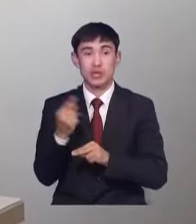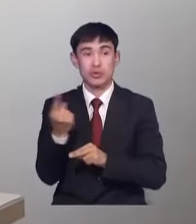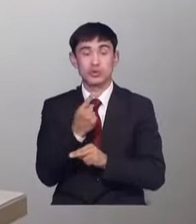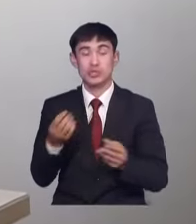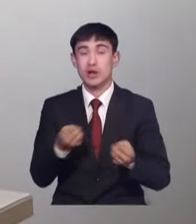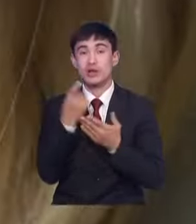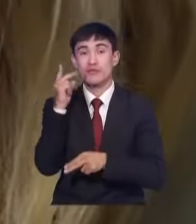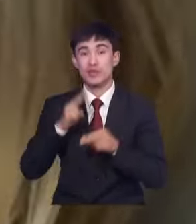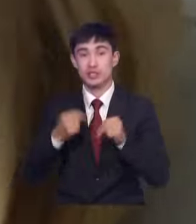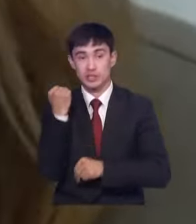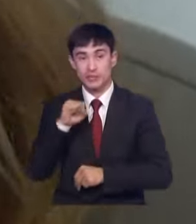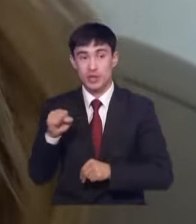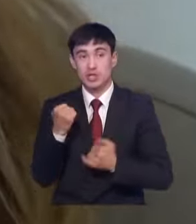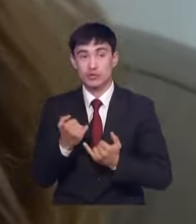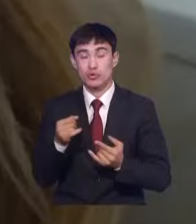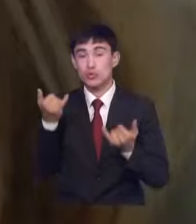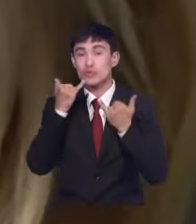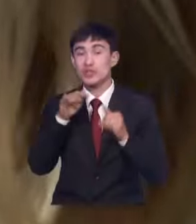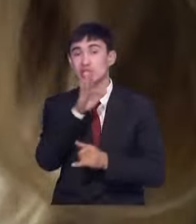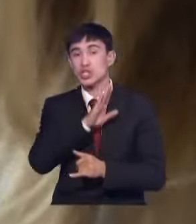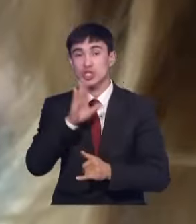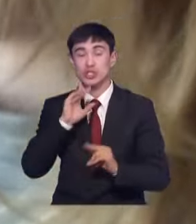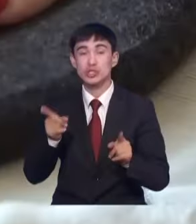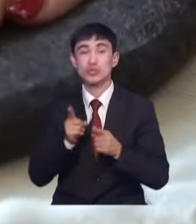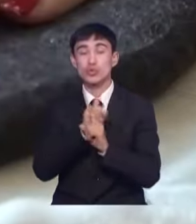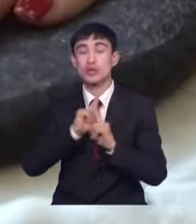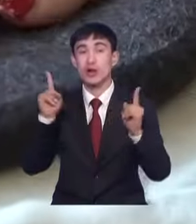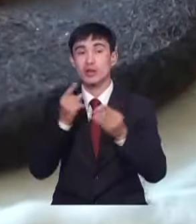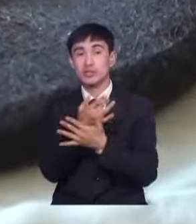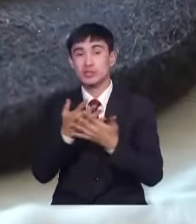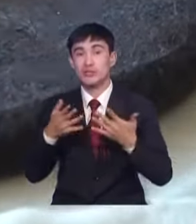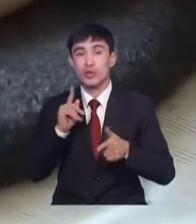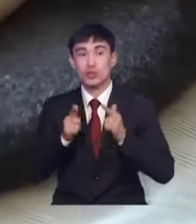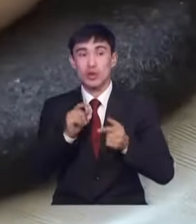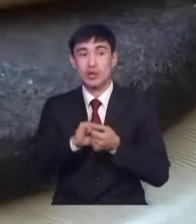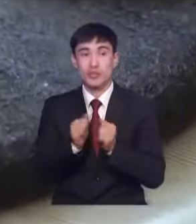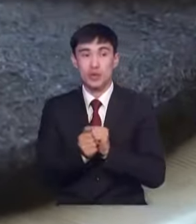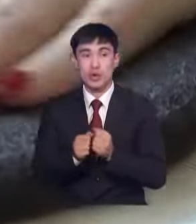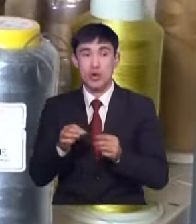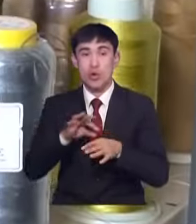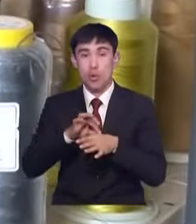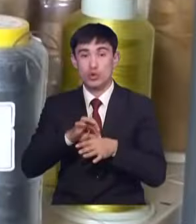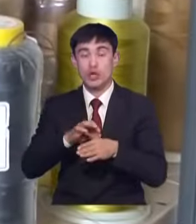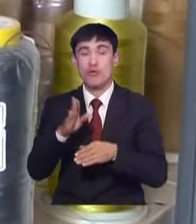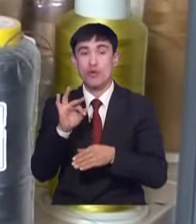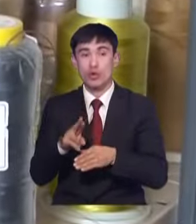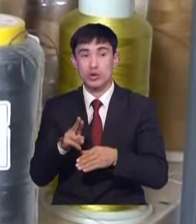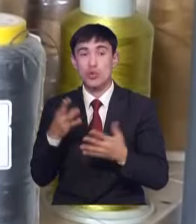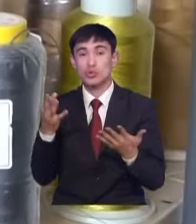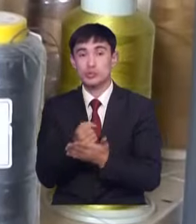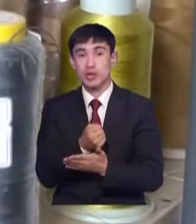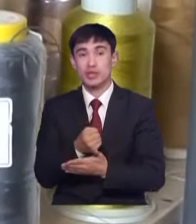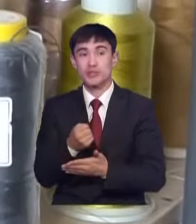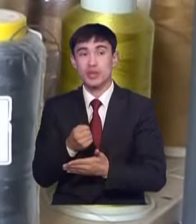из его ярких финалисток сегодня Эта удивительная женщина создаёт уникальные изделия из натуральных камней кожи и войлока которые уже успели